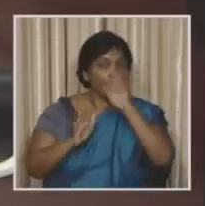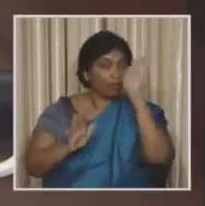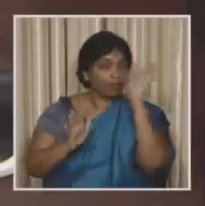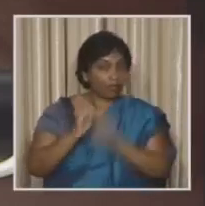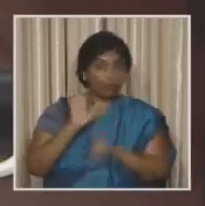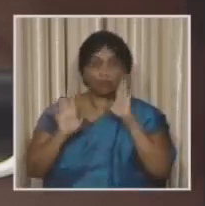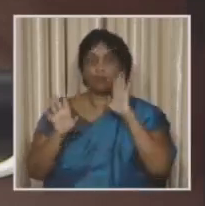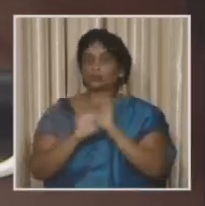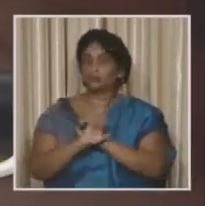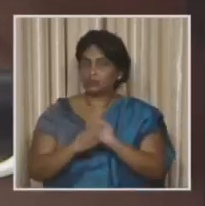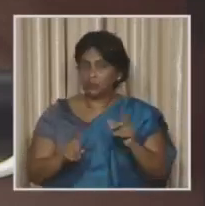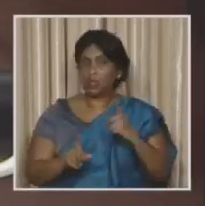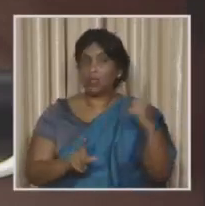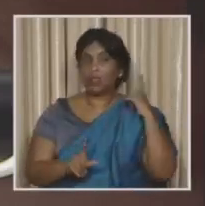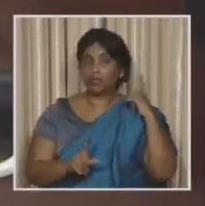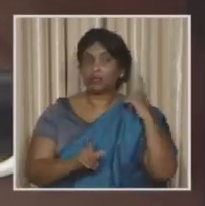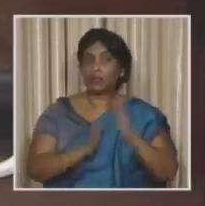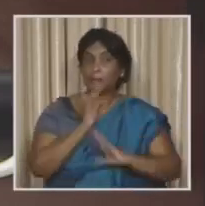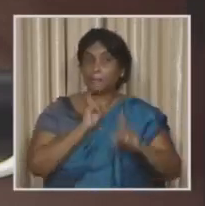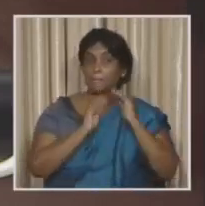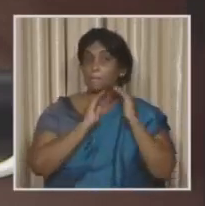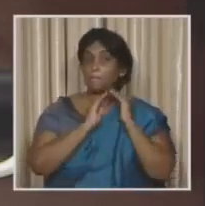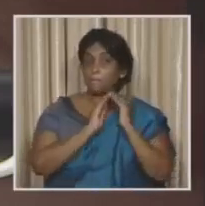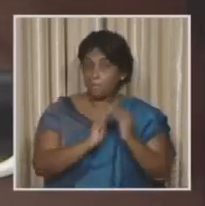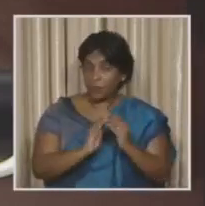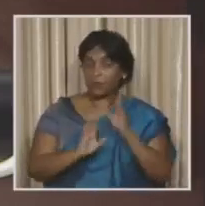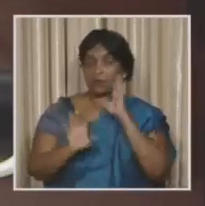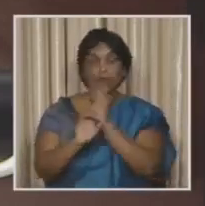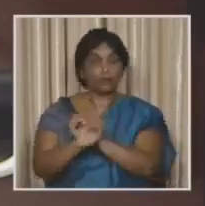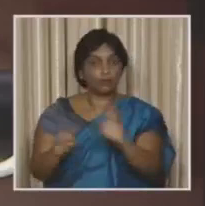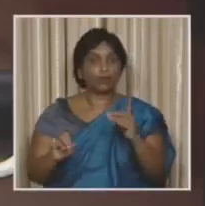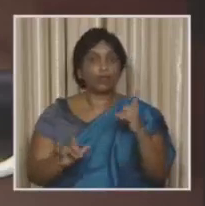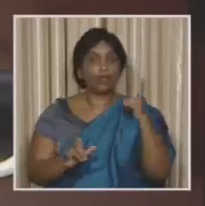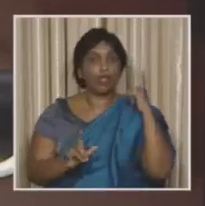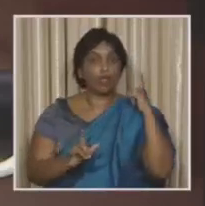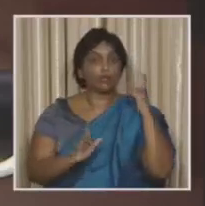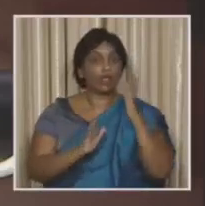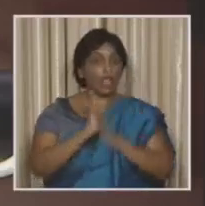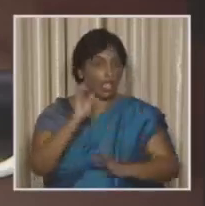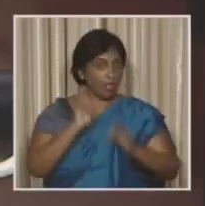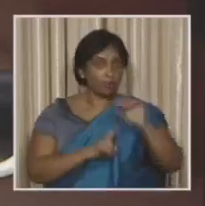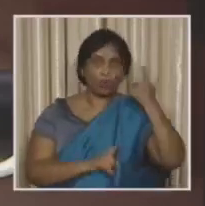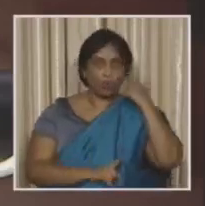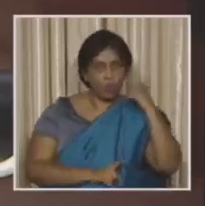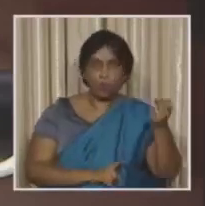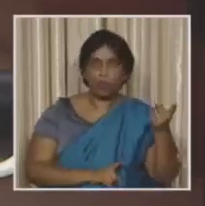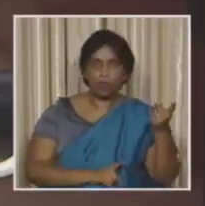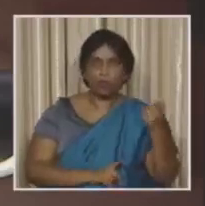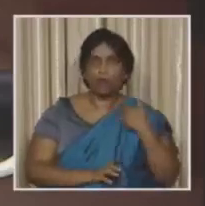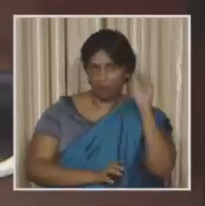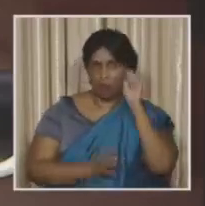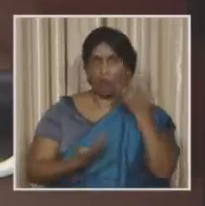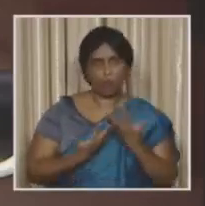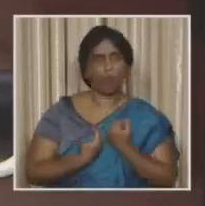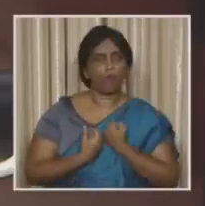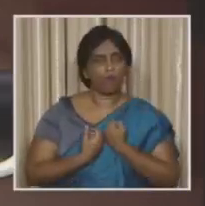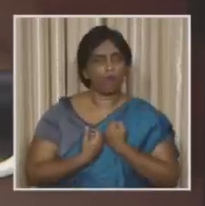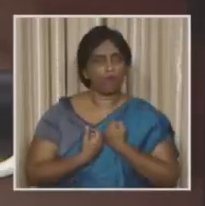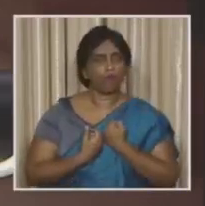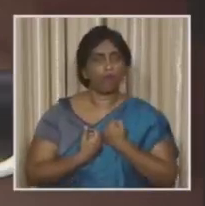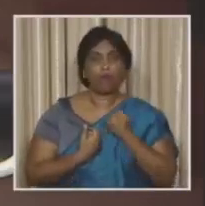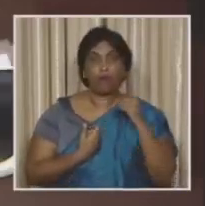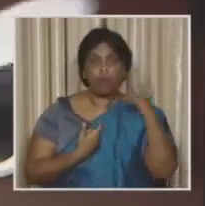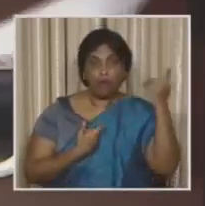නිවේදන ආරක්ෂක අමාත්‍යාංශ නිකුත් කරේ ආරක්ෂක ඇමතියට ජනාධිපති දැනගෙනද දැනගන්න ඕන දැනගෙන